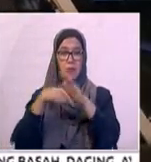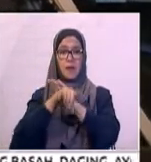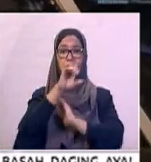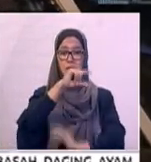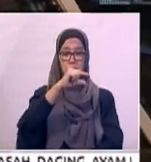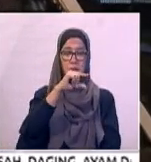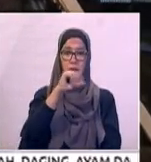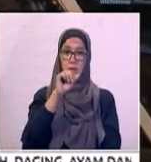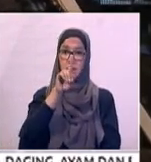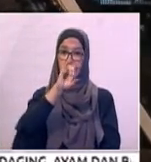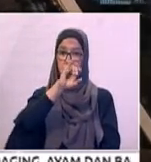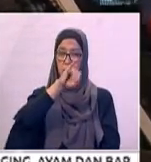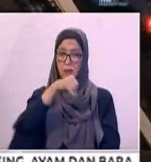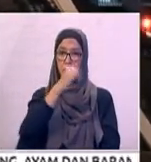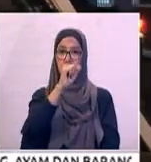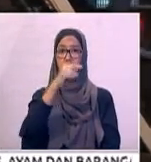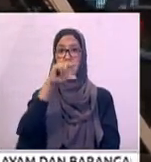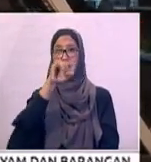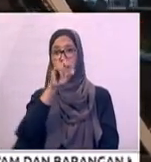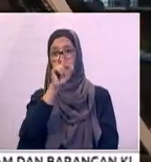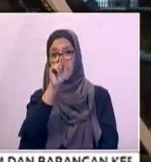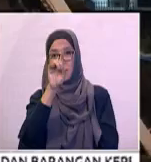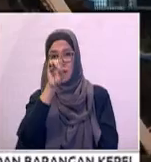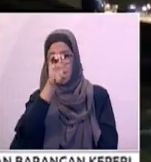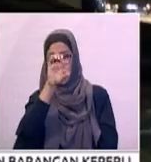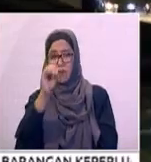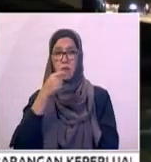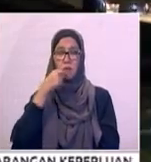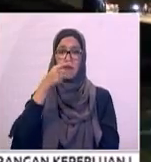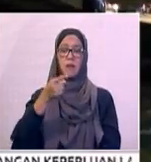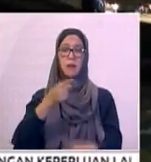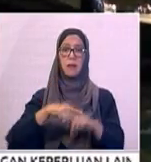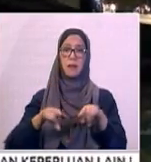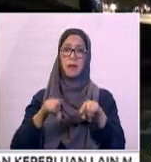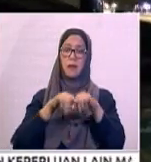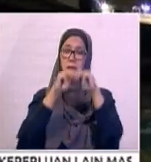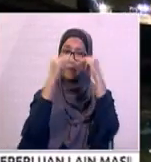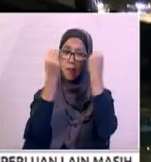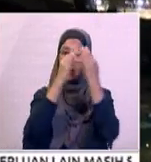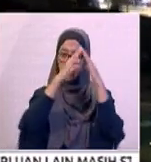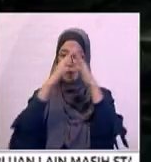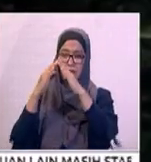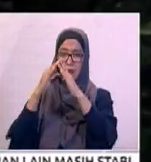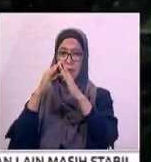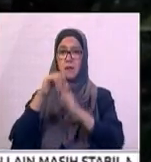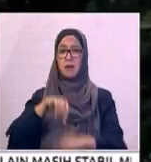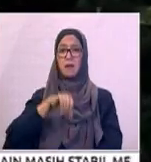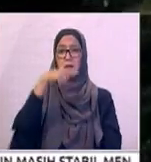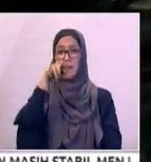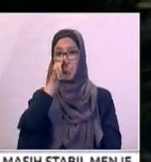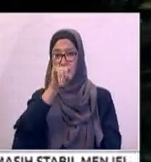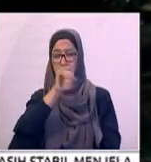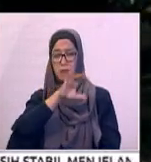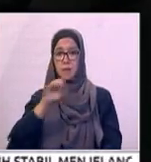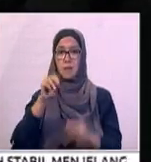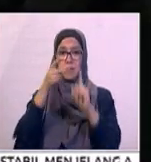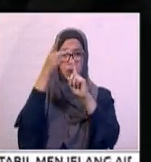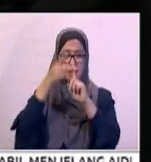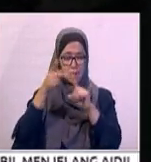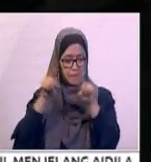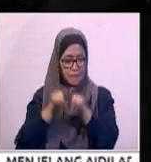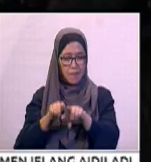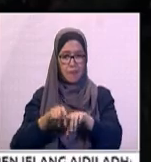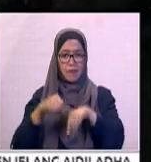berkata, Majlis Bandaraya Pulau Pinang dan Majlis Perbandaran Seberang Perai sudah melakukan kerja-kerja pembersihan sebaik